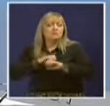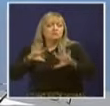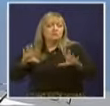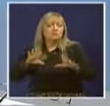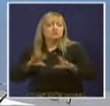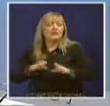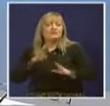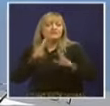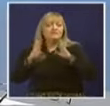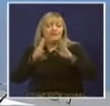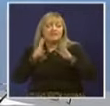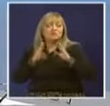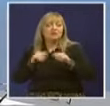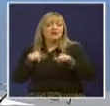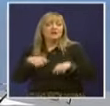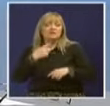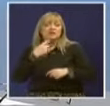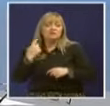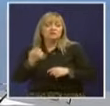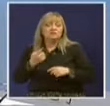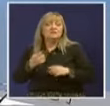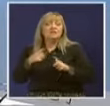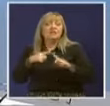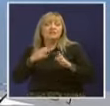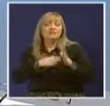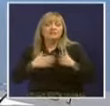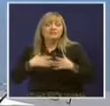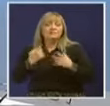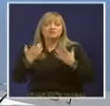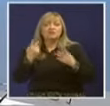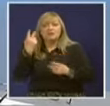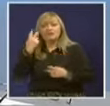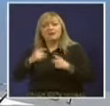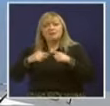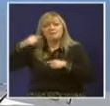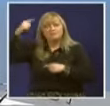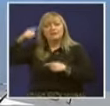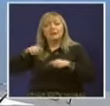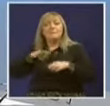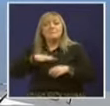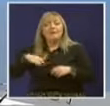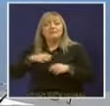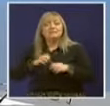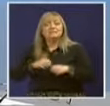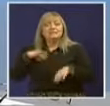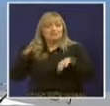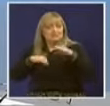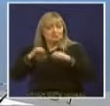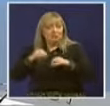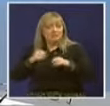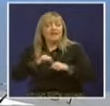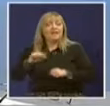така нататък. Между другото, през тези години темата имаше два пика, свързани около местни избори и европейски избори, когато се разшумяваше